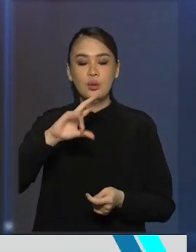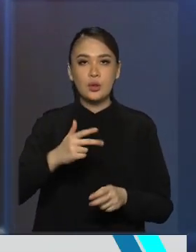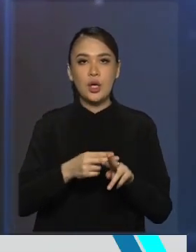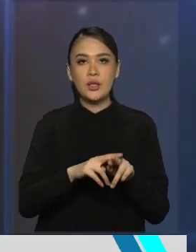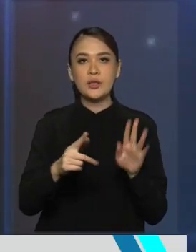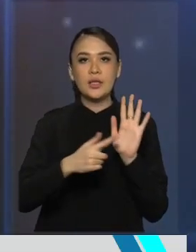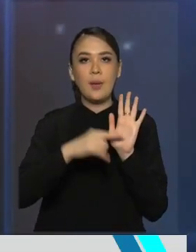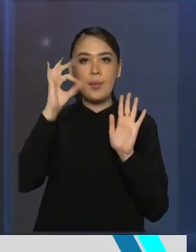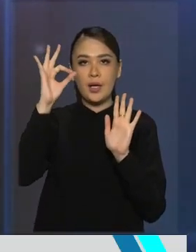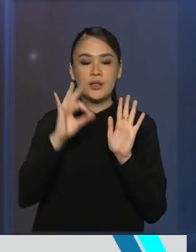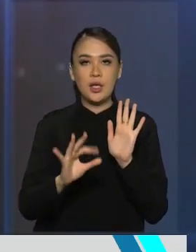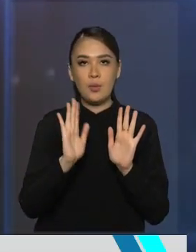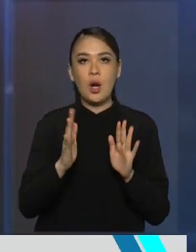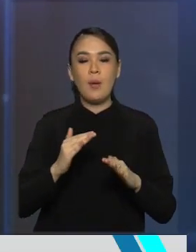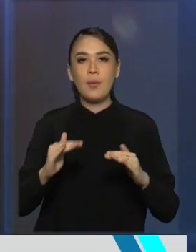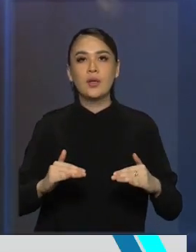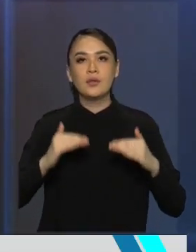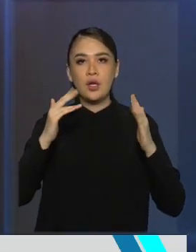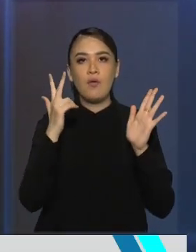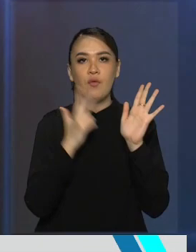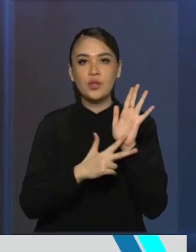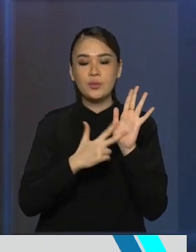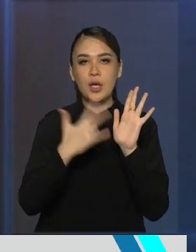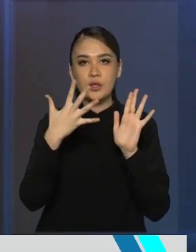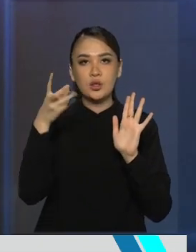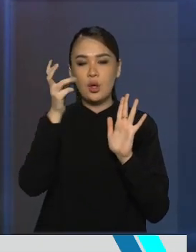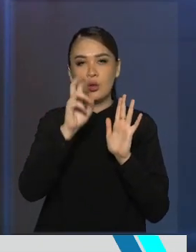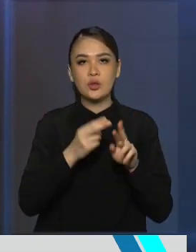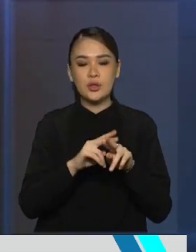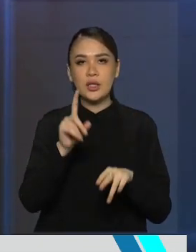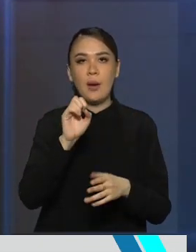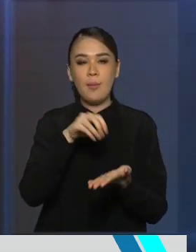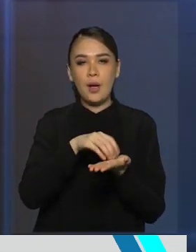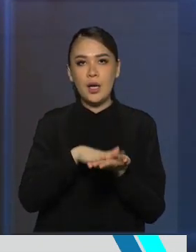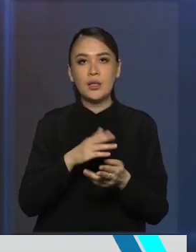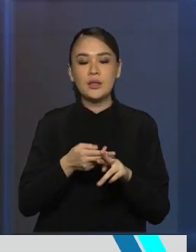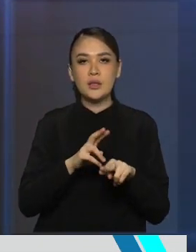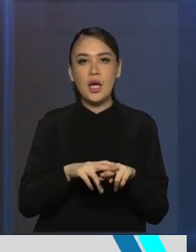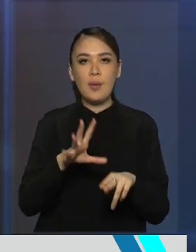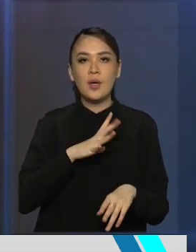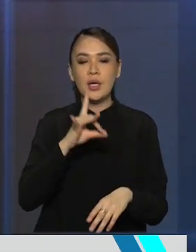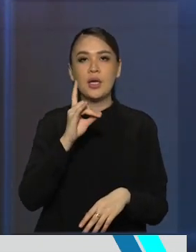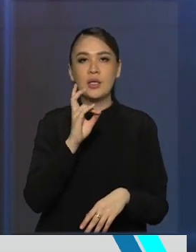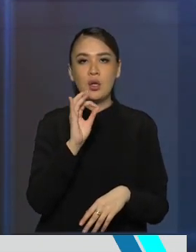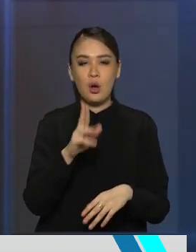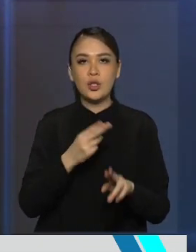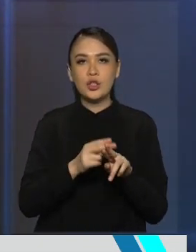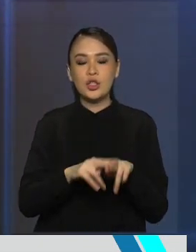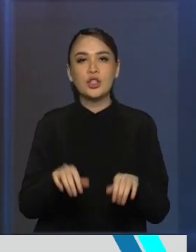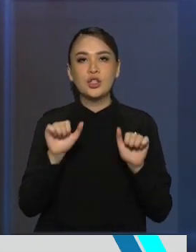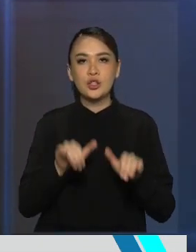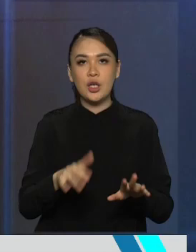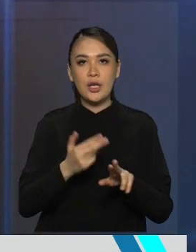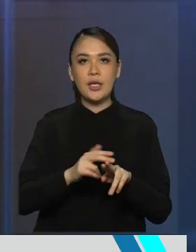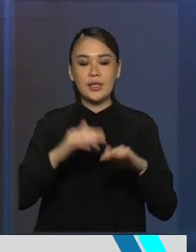на 7%, превысив отметку $85 за баррель. Именно так отреагировал рынок на решение стран ОПЕК+,